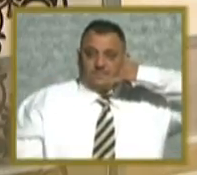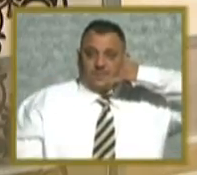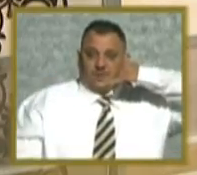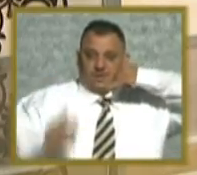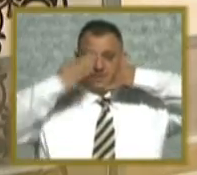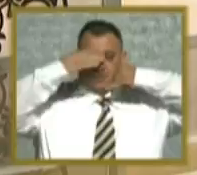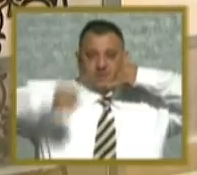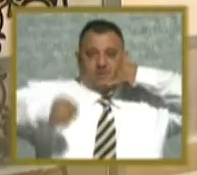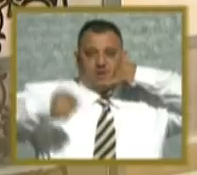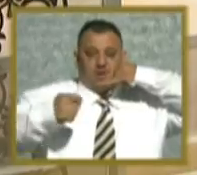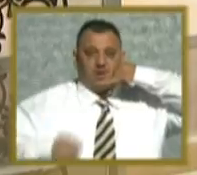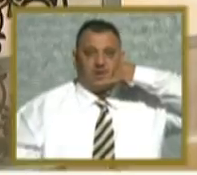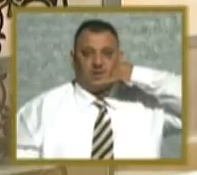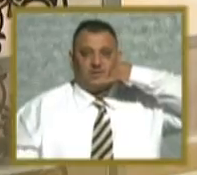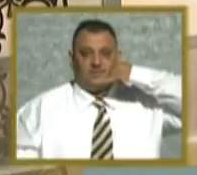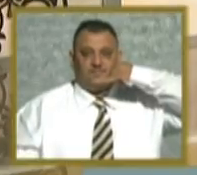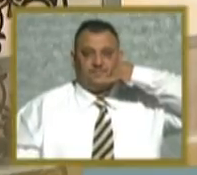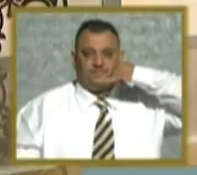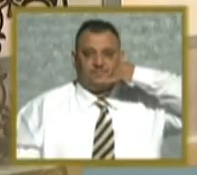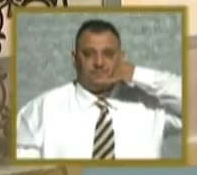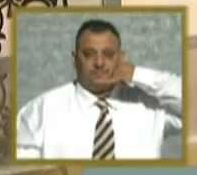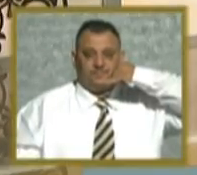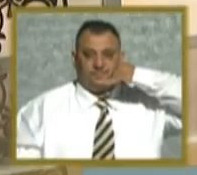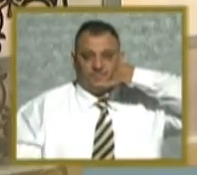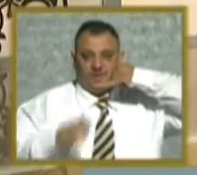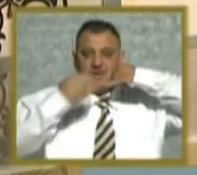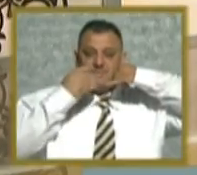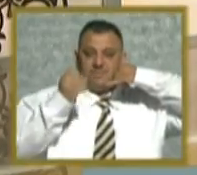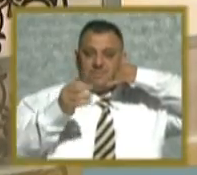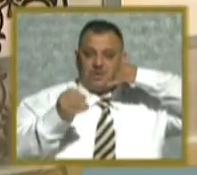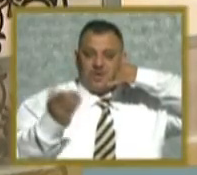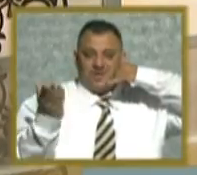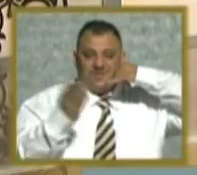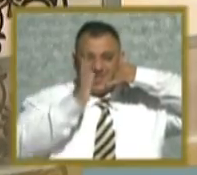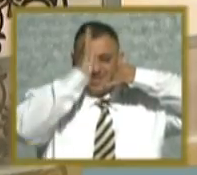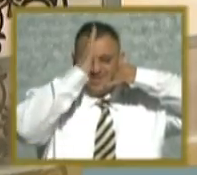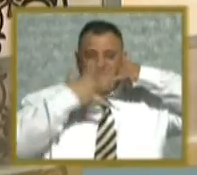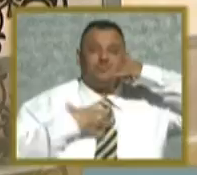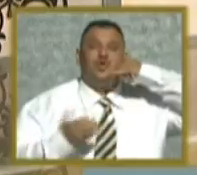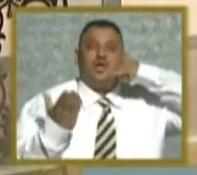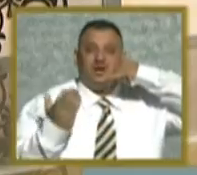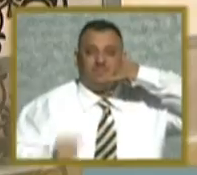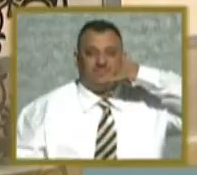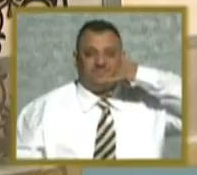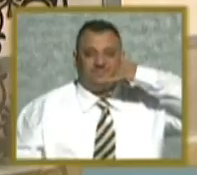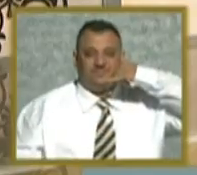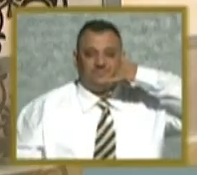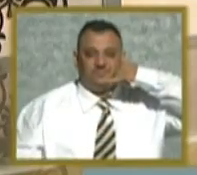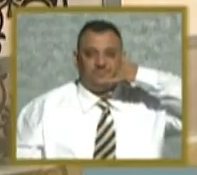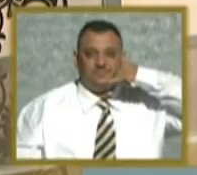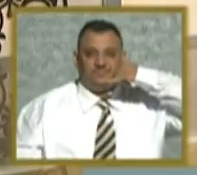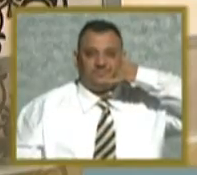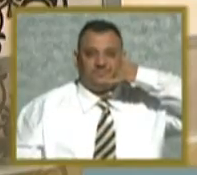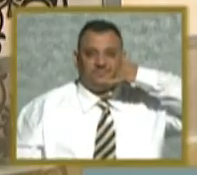السلام عليكم. عليكم السلام ورحمة الله. ما شاء الله حياك الله الشيخ، ربنا يطول عمرك إن شاء الله. آمين آمين. أهلا أبو علي، تفضل